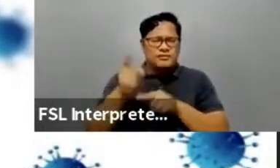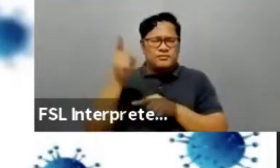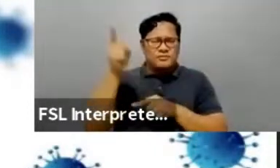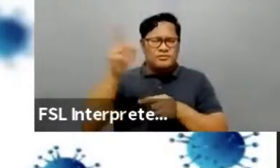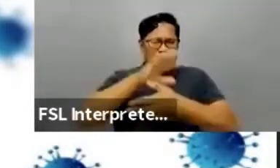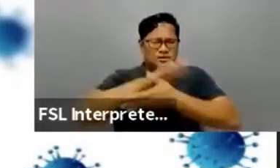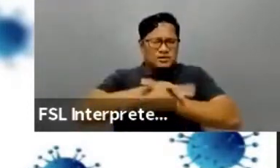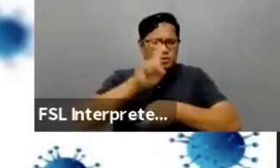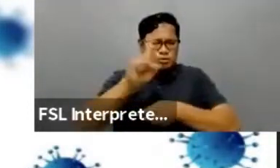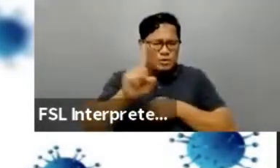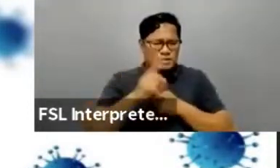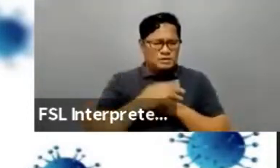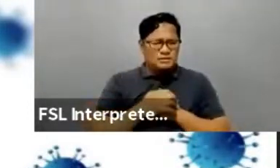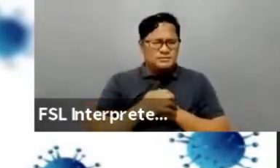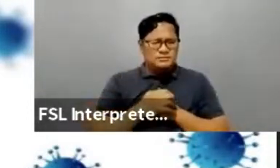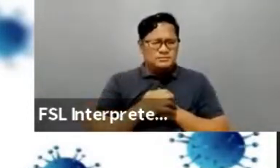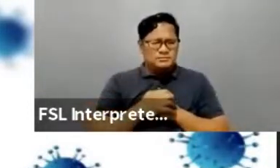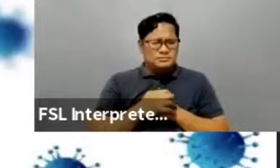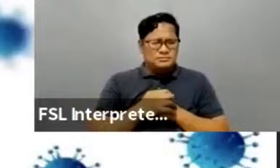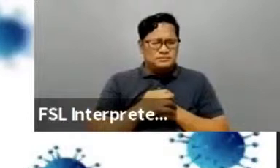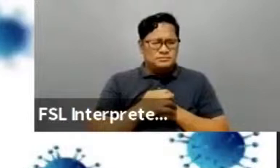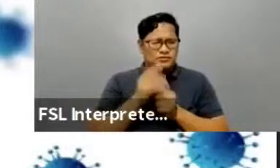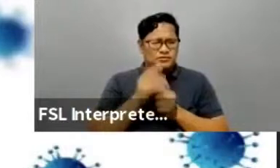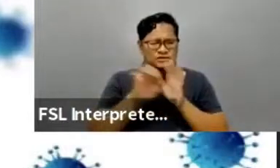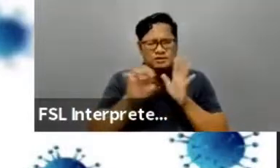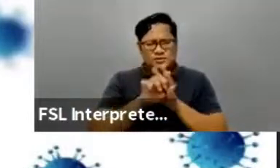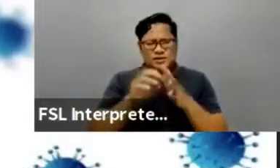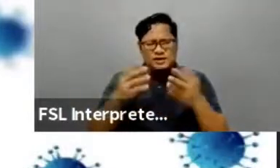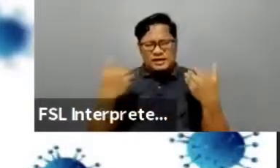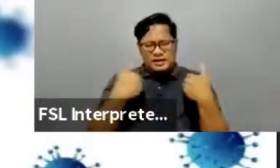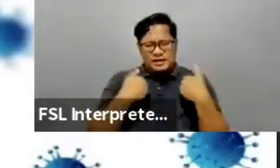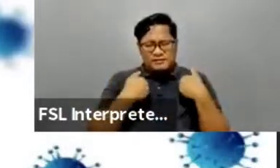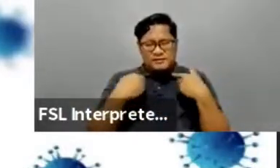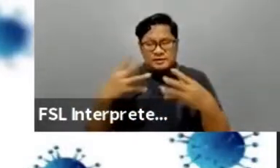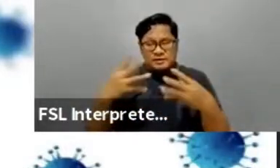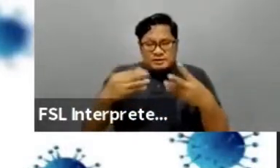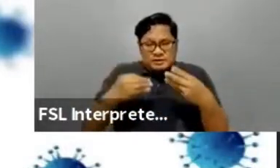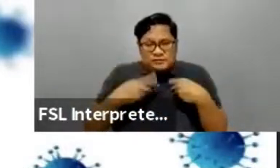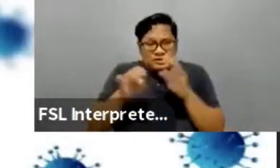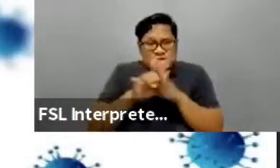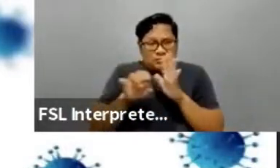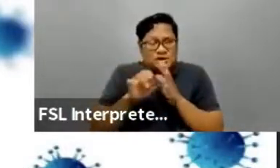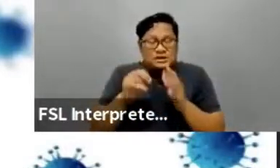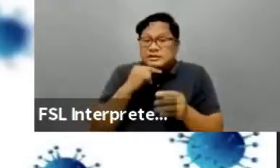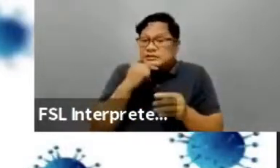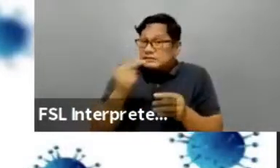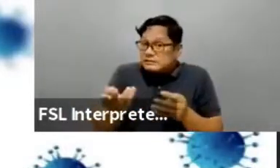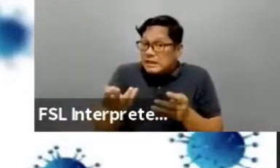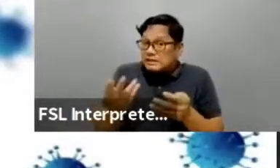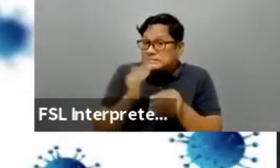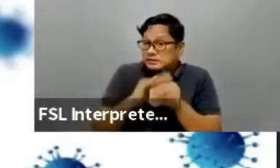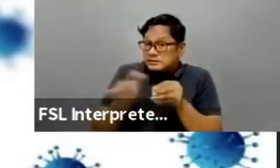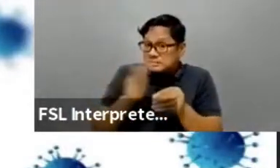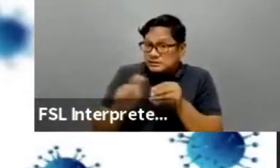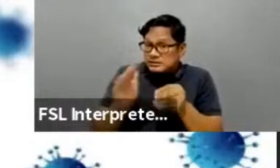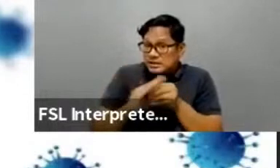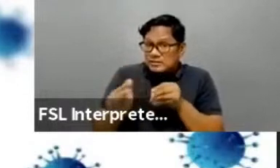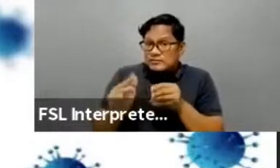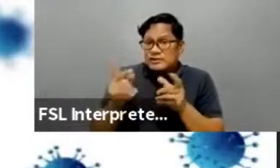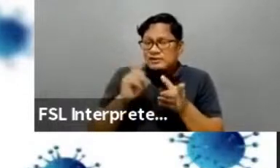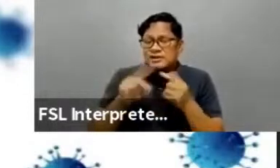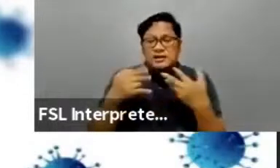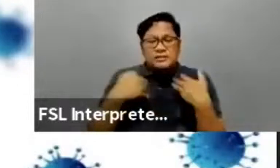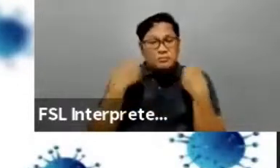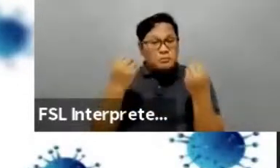1. Okay? O kaya kung natanggap nila ay hindi naman ito nakakasapat at